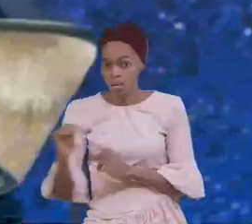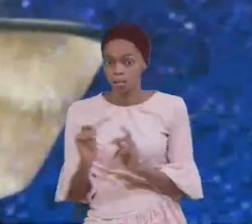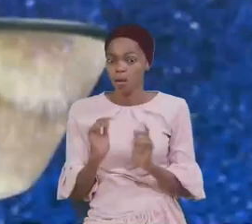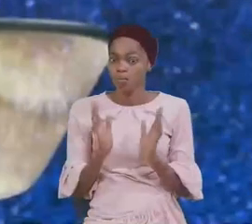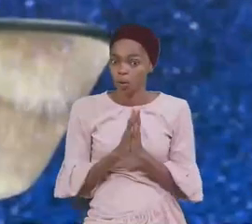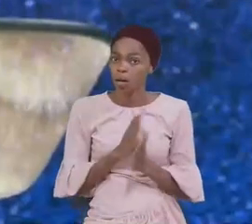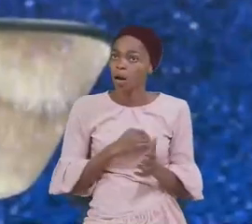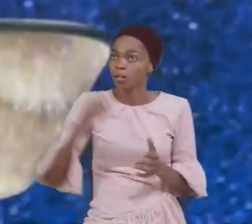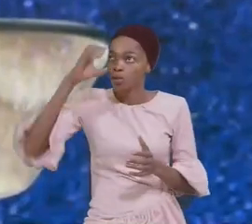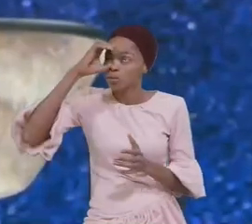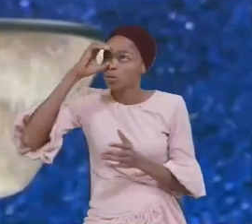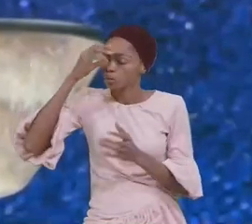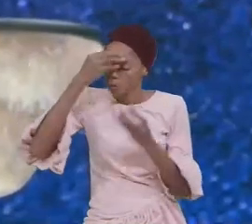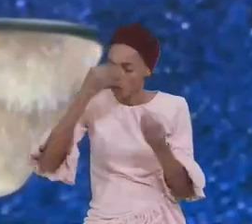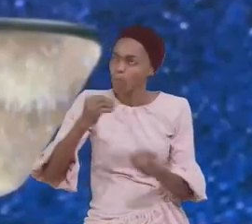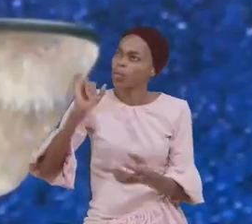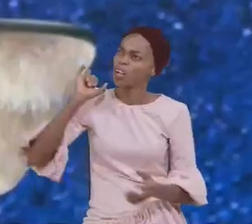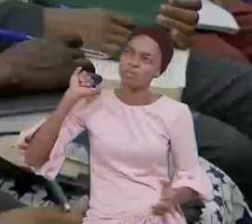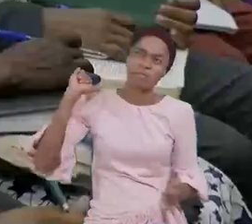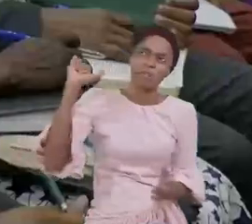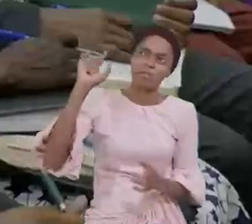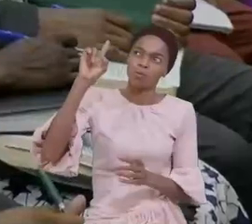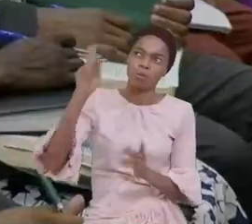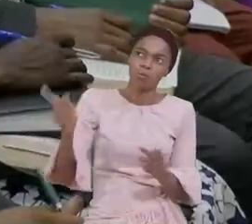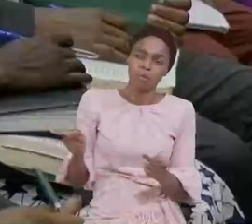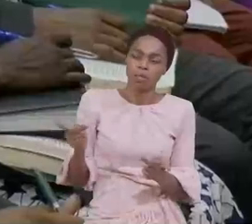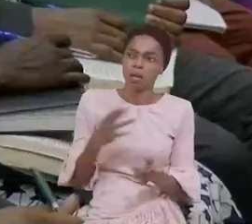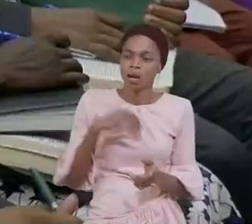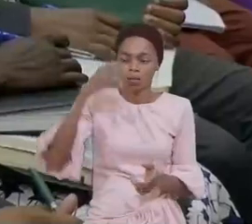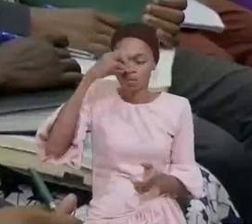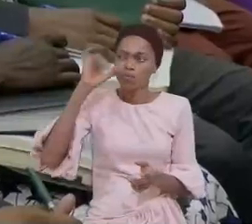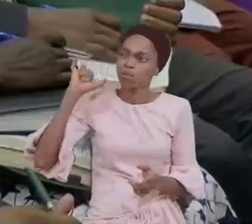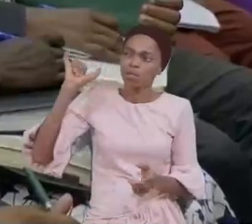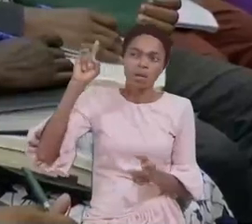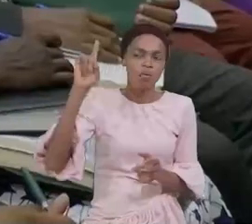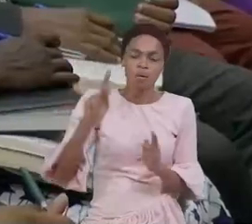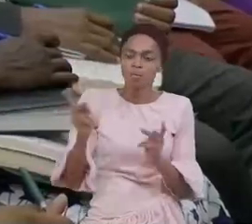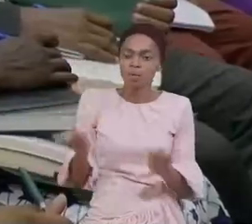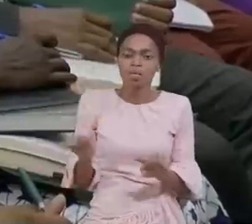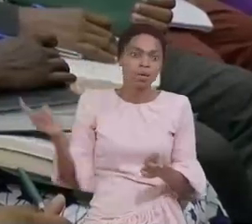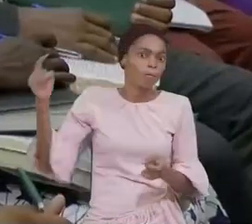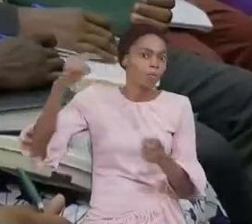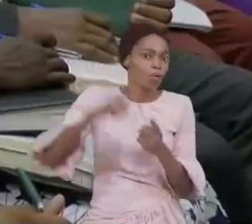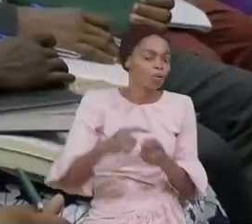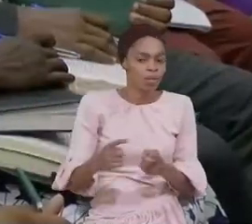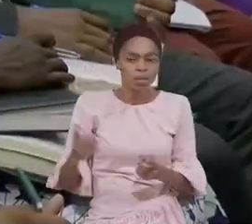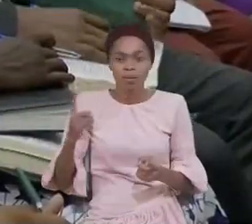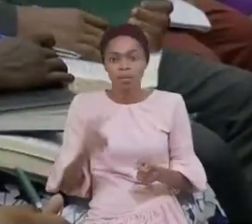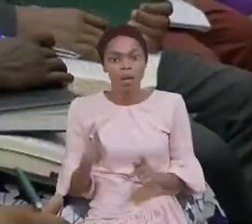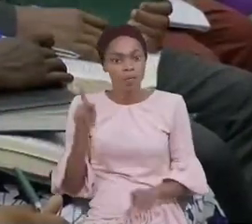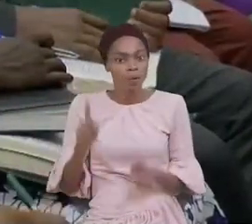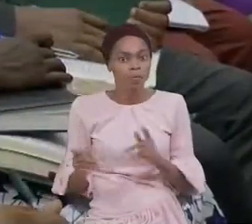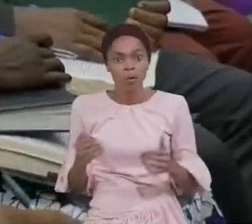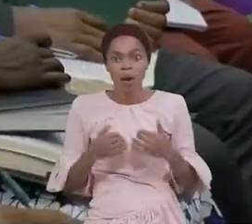s'arrêta et la lune suspendit sa course jusqu'à ce que la nation eût tiré